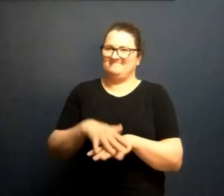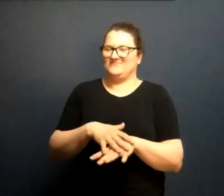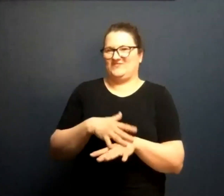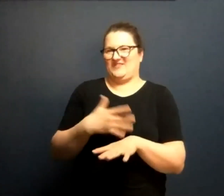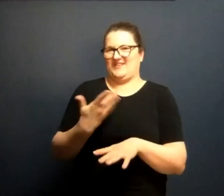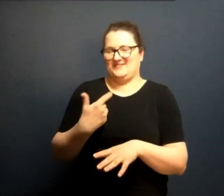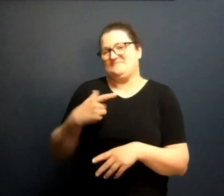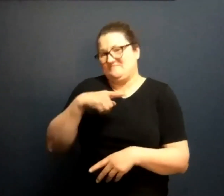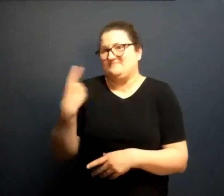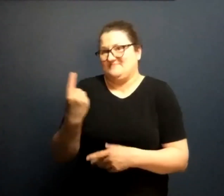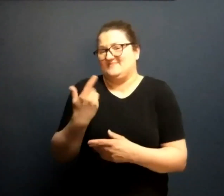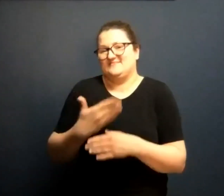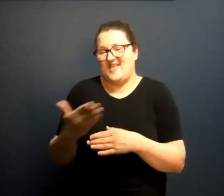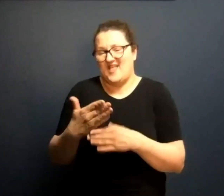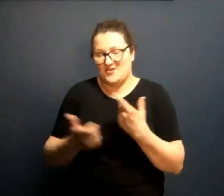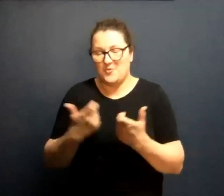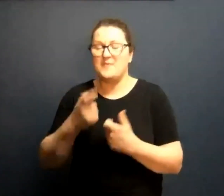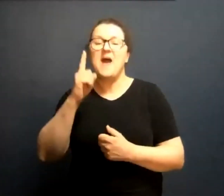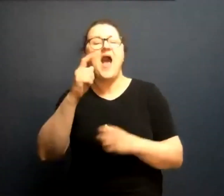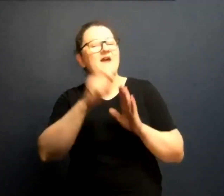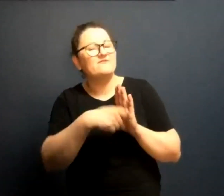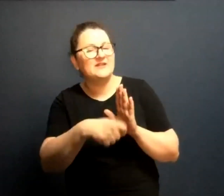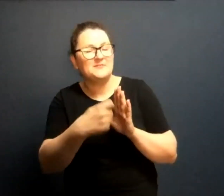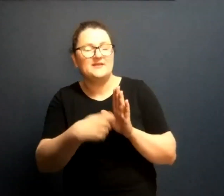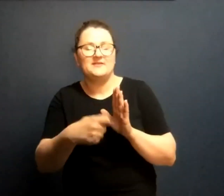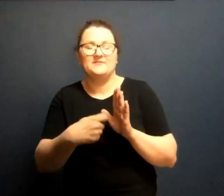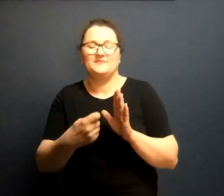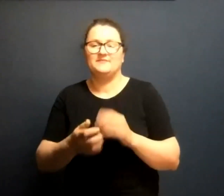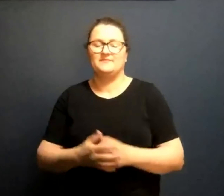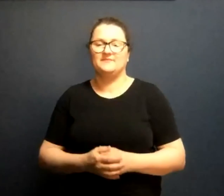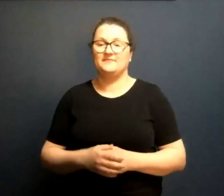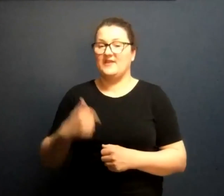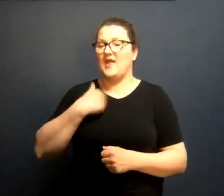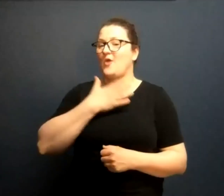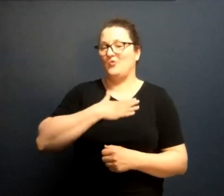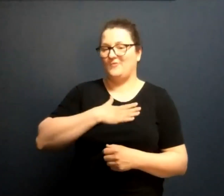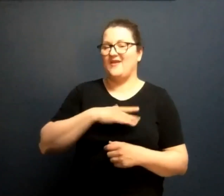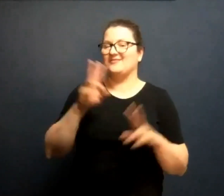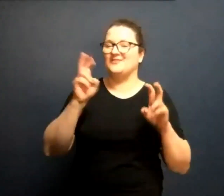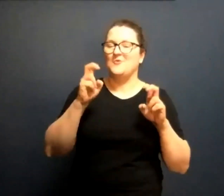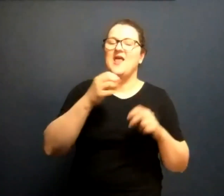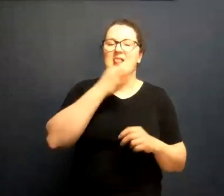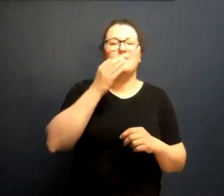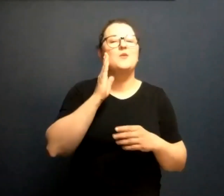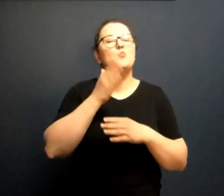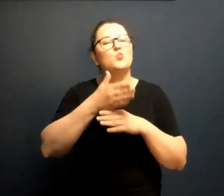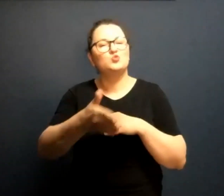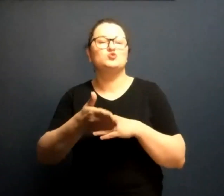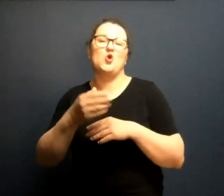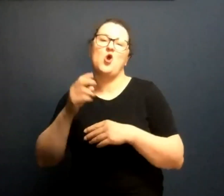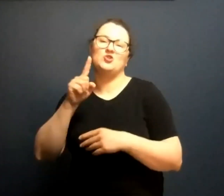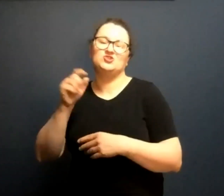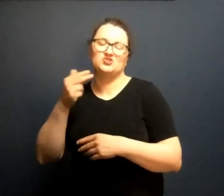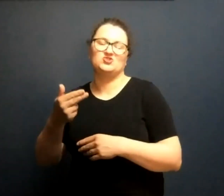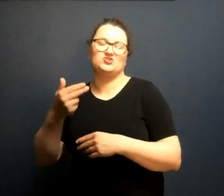wracając do filmów. No jest ten film, który ja lubię, lepiej późno niż później, z Jackiem Nicholsonem i Diane Titton.